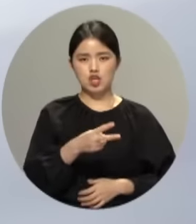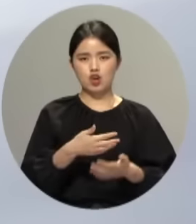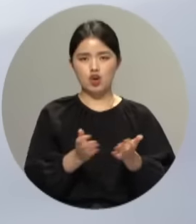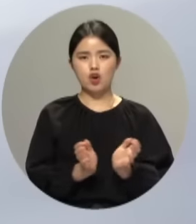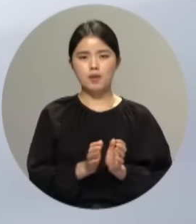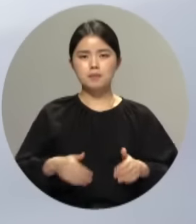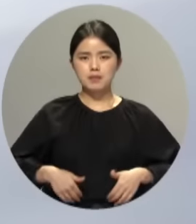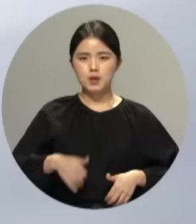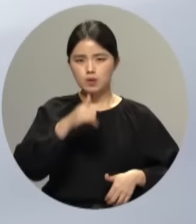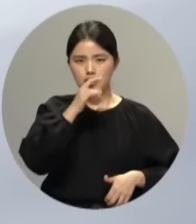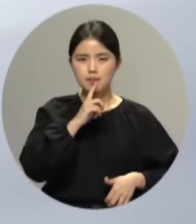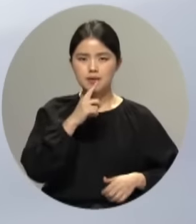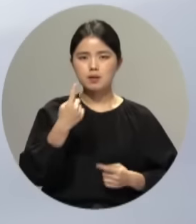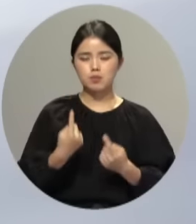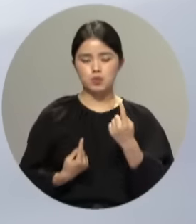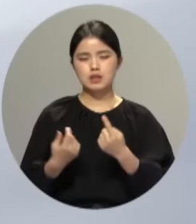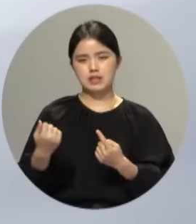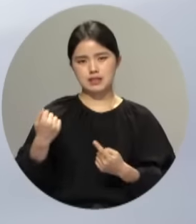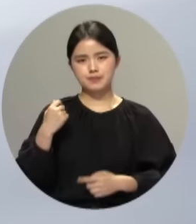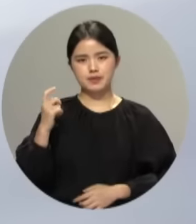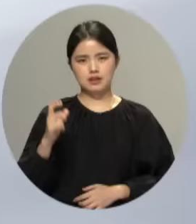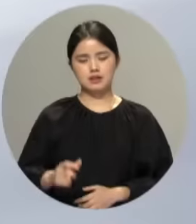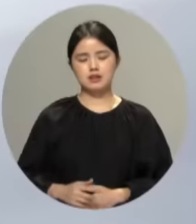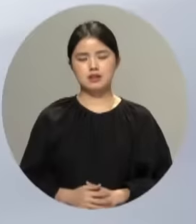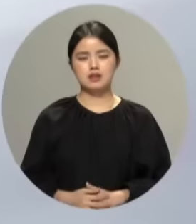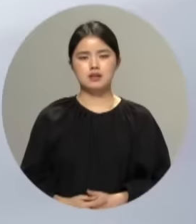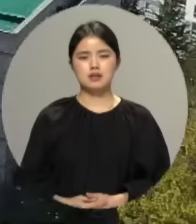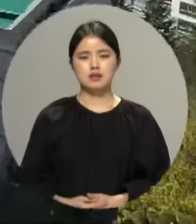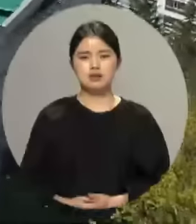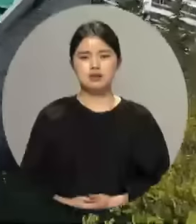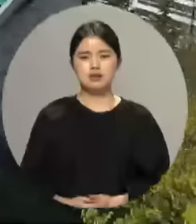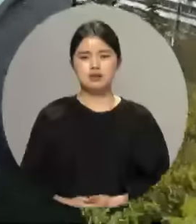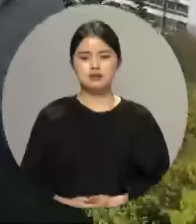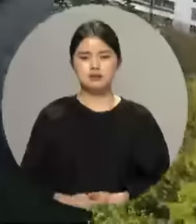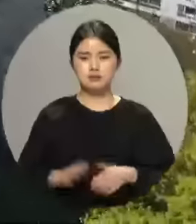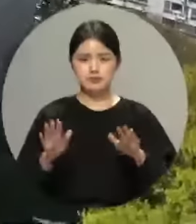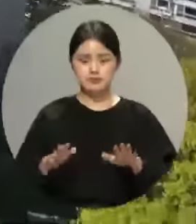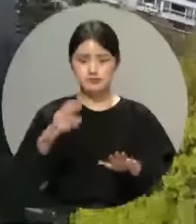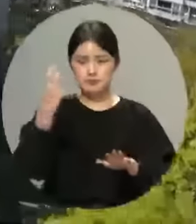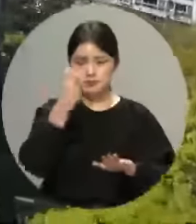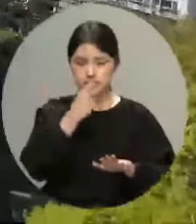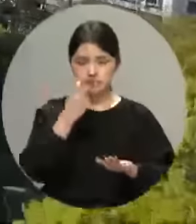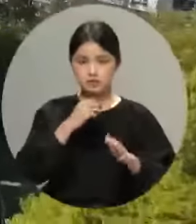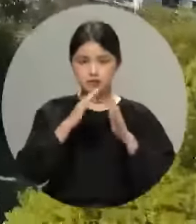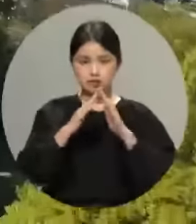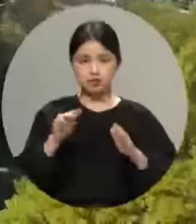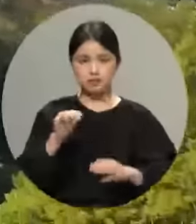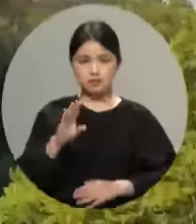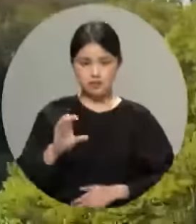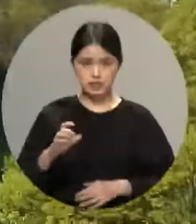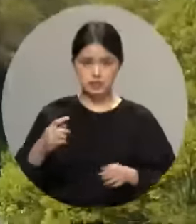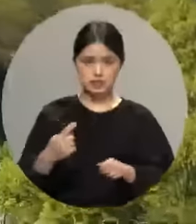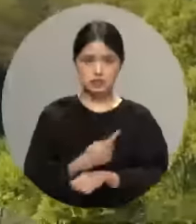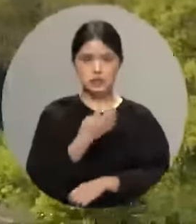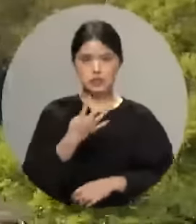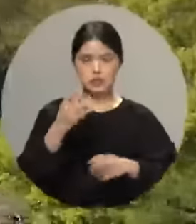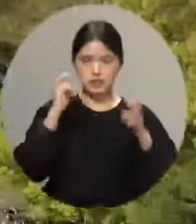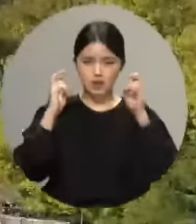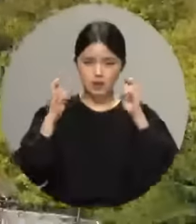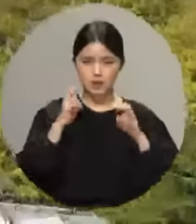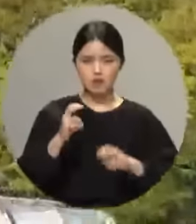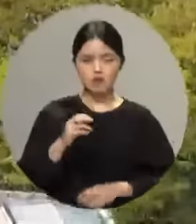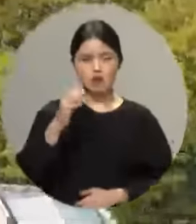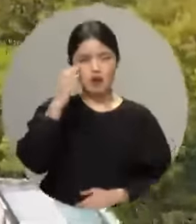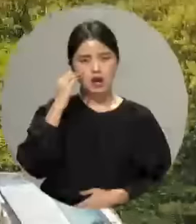국정 안정론 보다 힘을 얻는 것으로 나타났습니다 이번 조사는 전주 MBC 등 개론 가 코리아